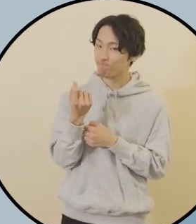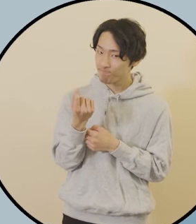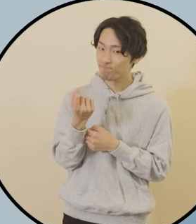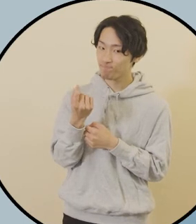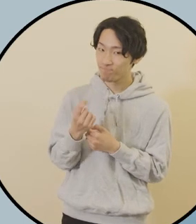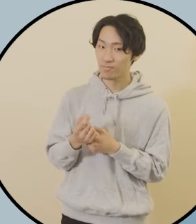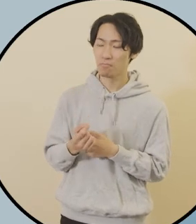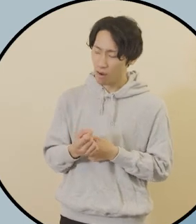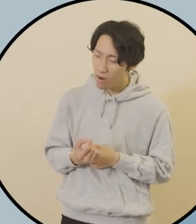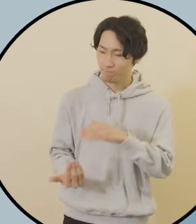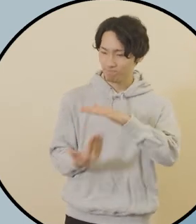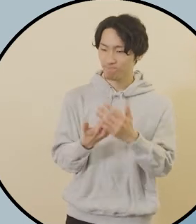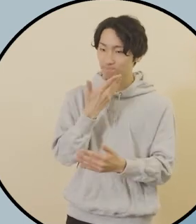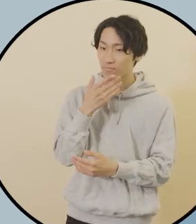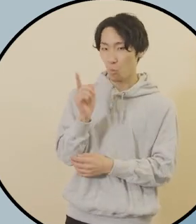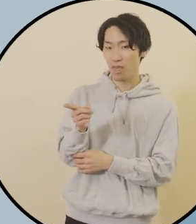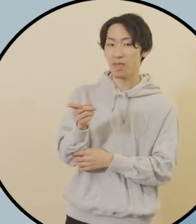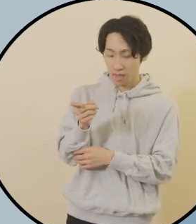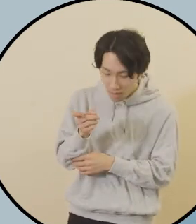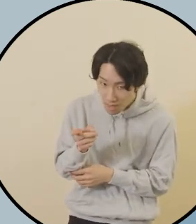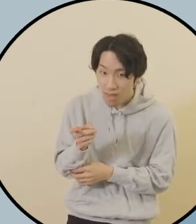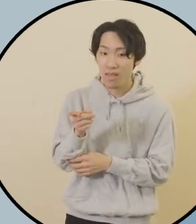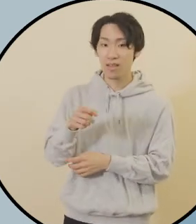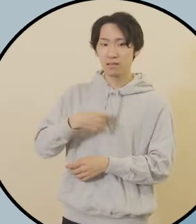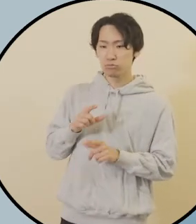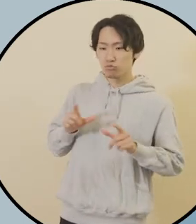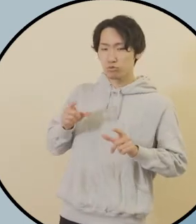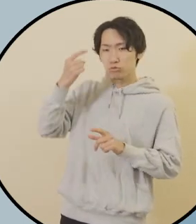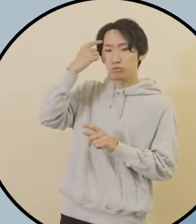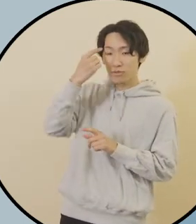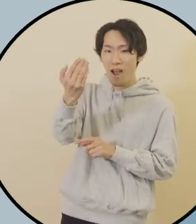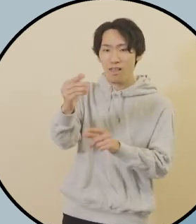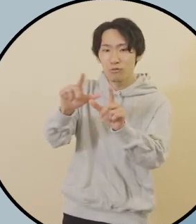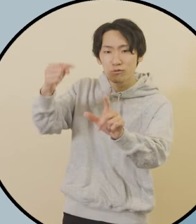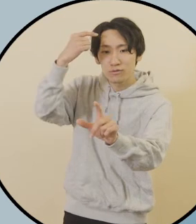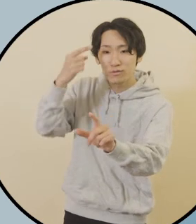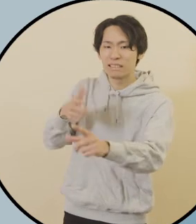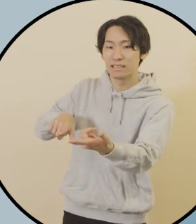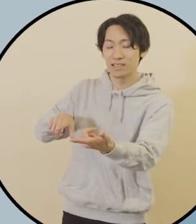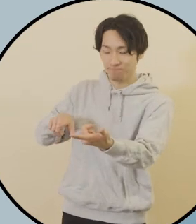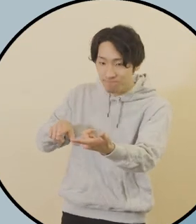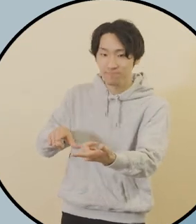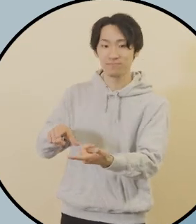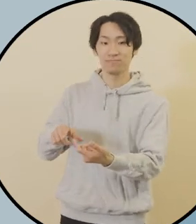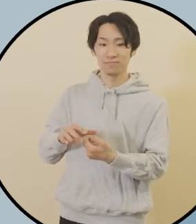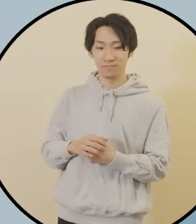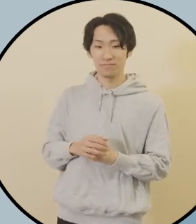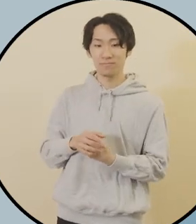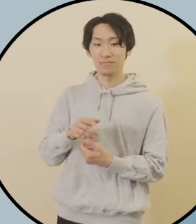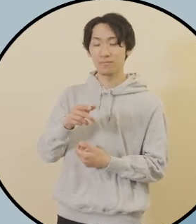んまあ一番の要点はそうね自分の普通が相手の普通と思うなよって言う